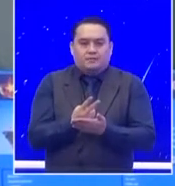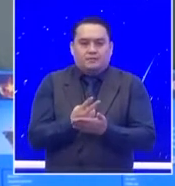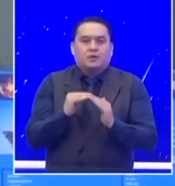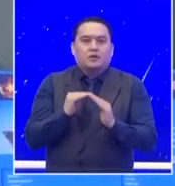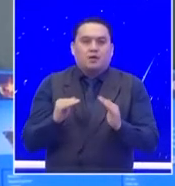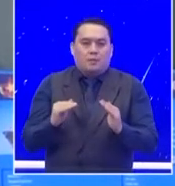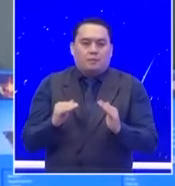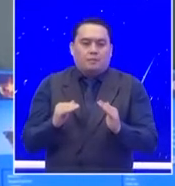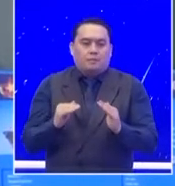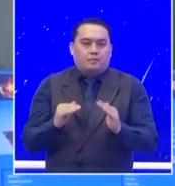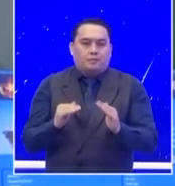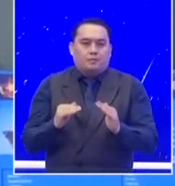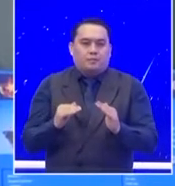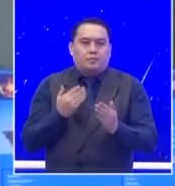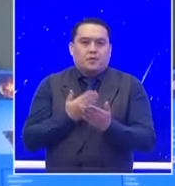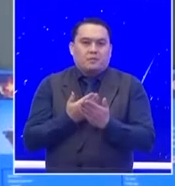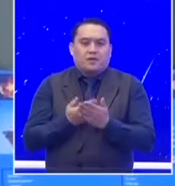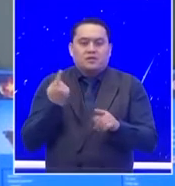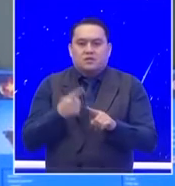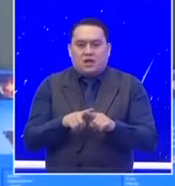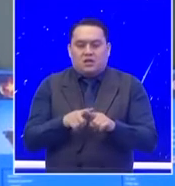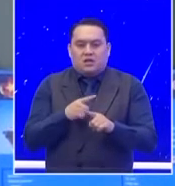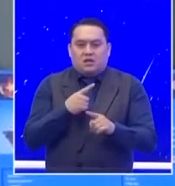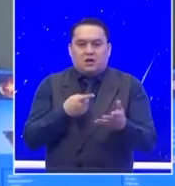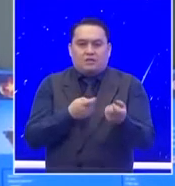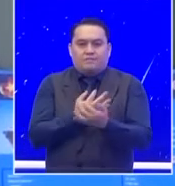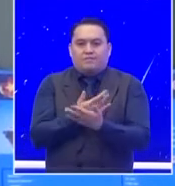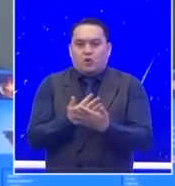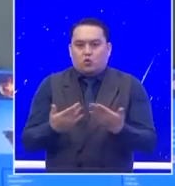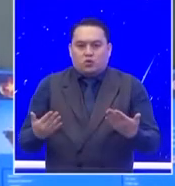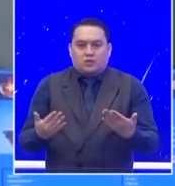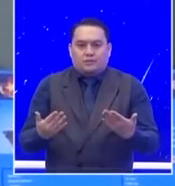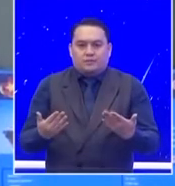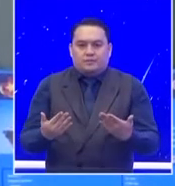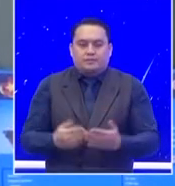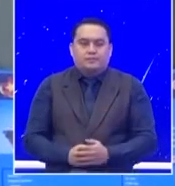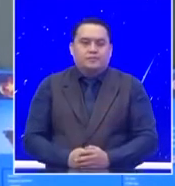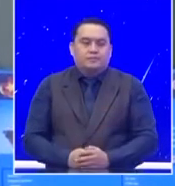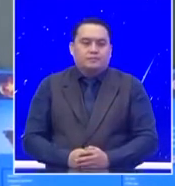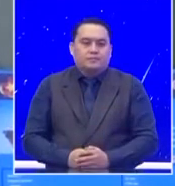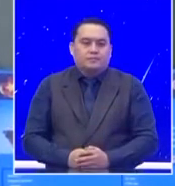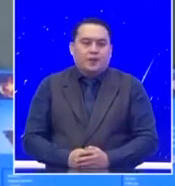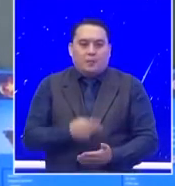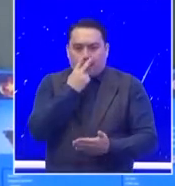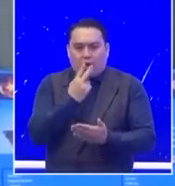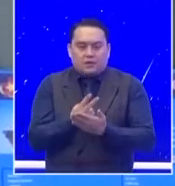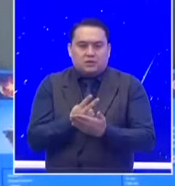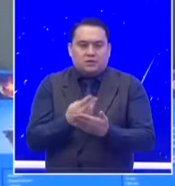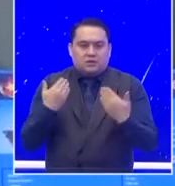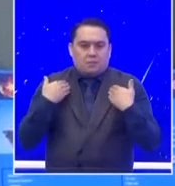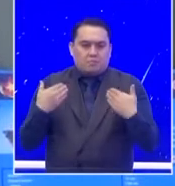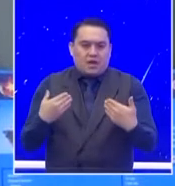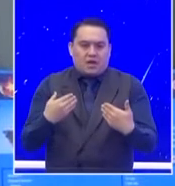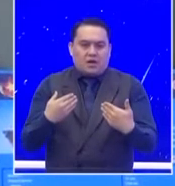детям образцы техники и вооружения, современного оружия, показали смелые